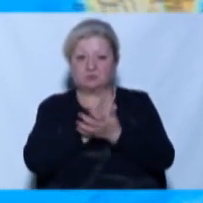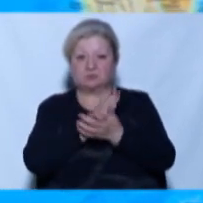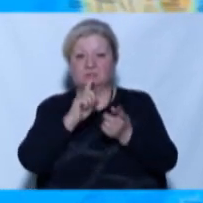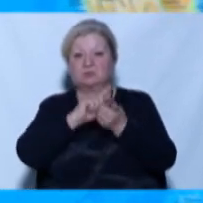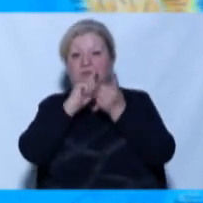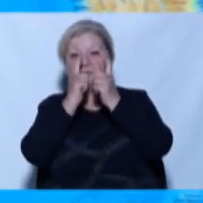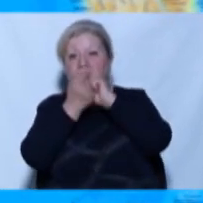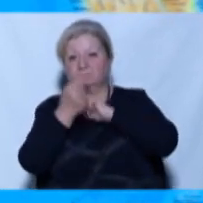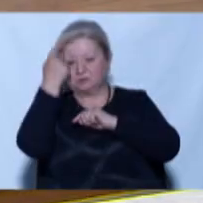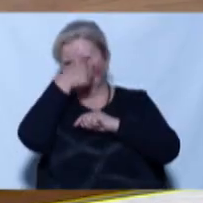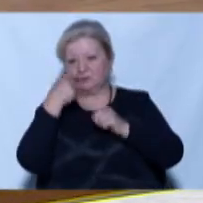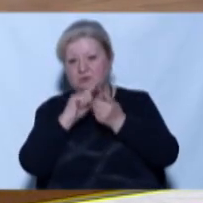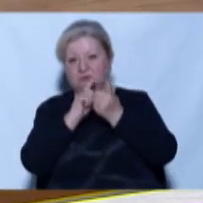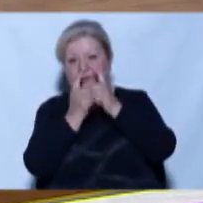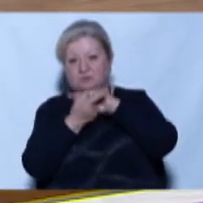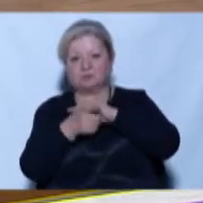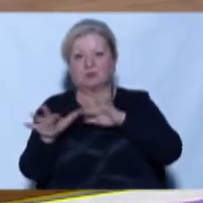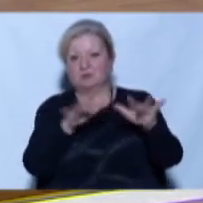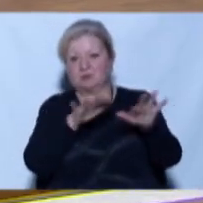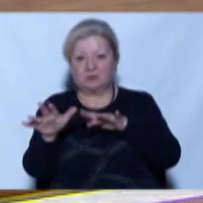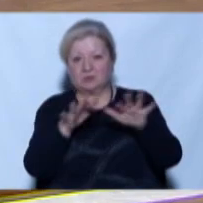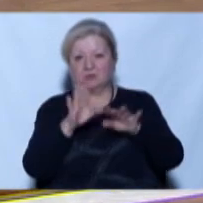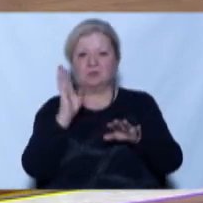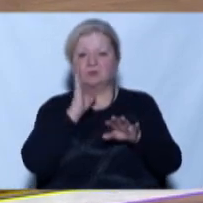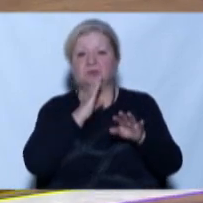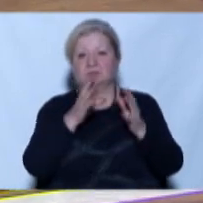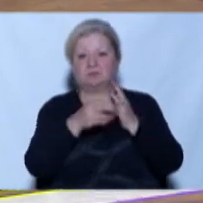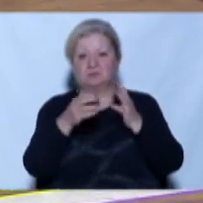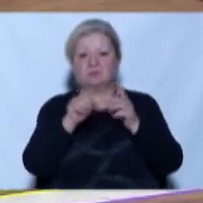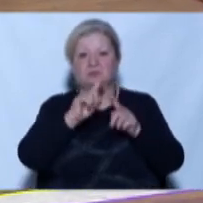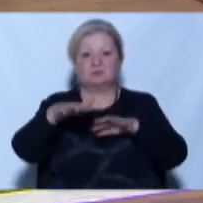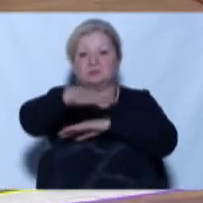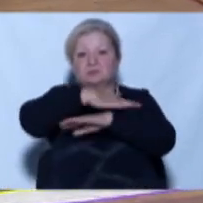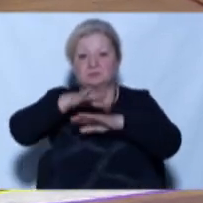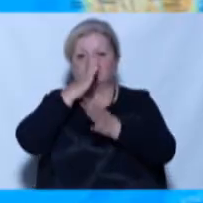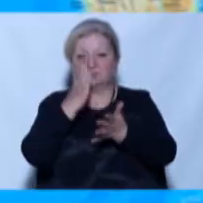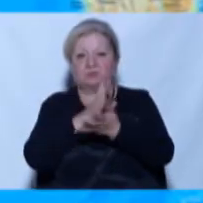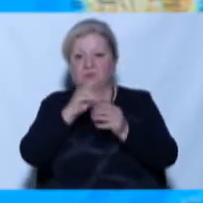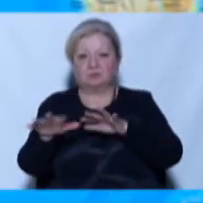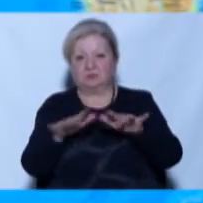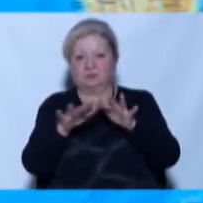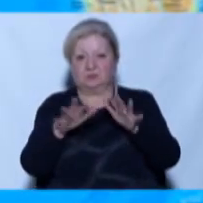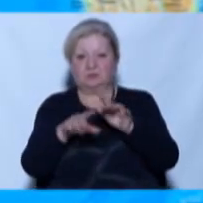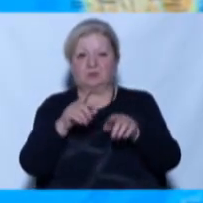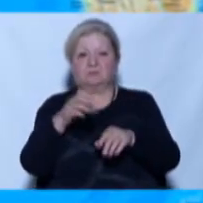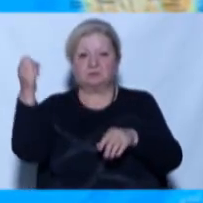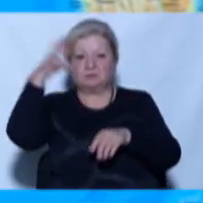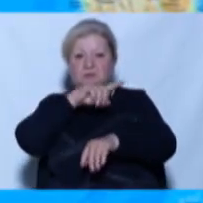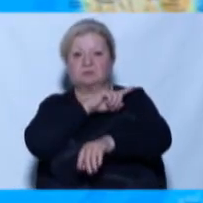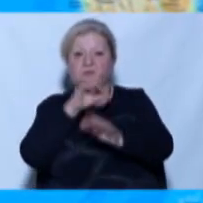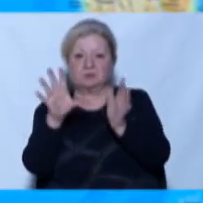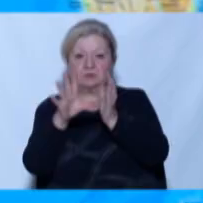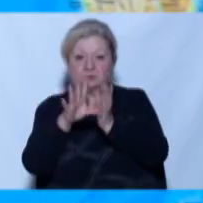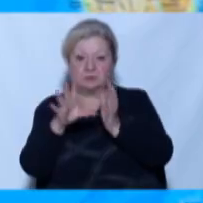გარდაქმნის, სახესუცვლის, ამოძრავებს დედამიწის ზედაპირზე ყველაფერს. მზის ენერგია, რომელიც